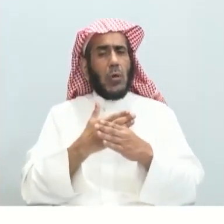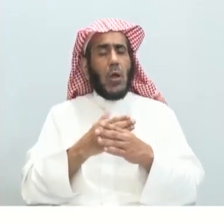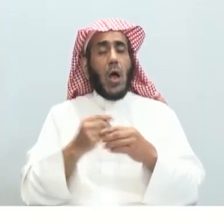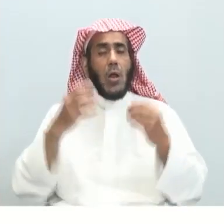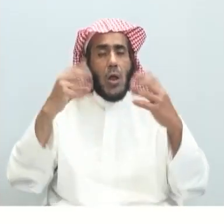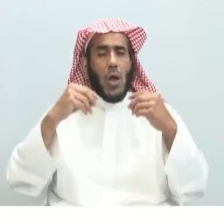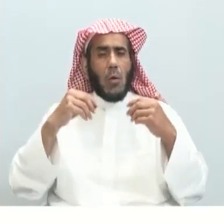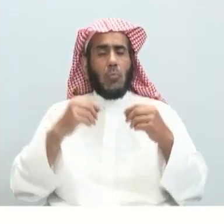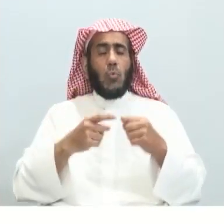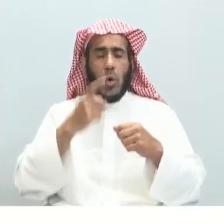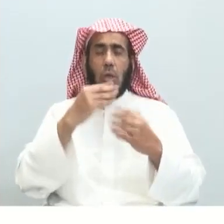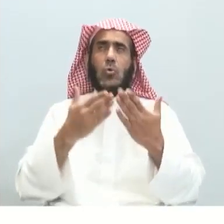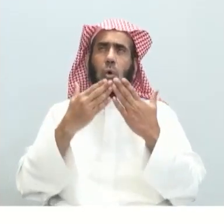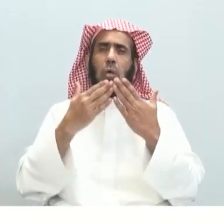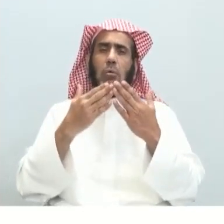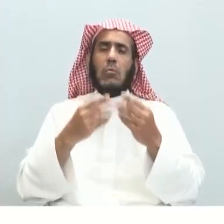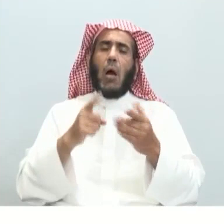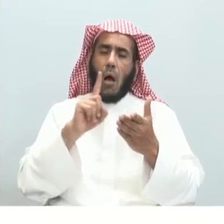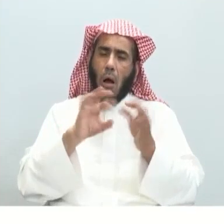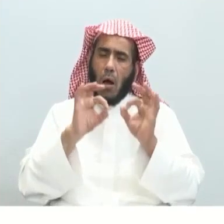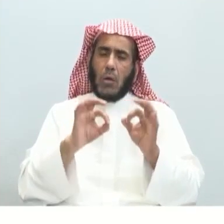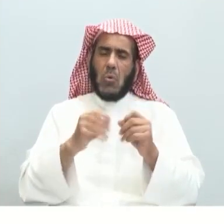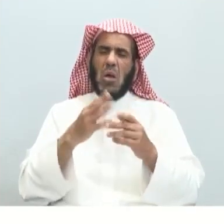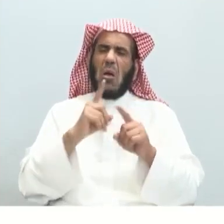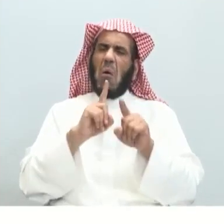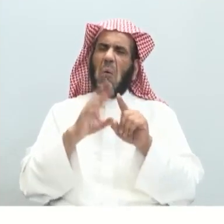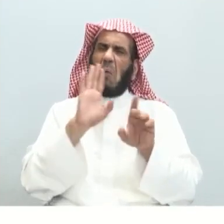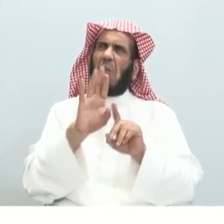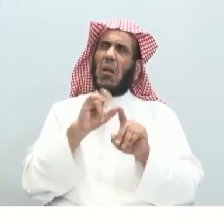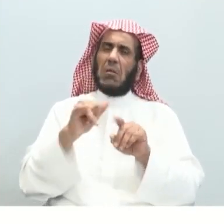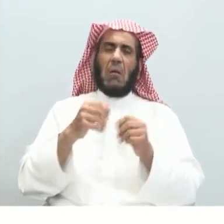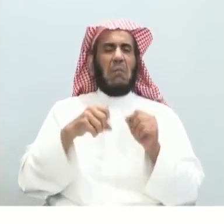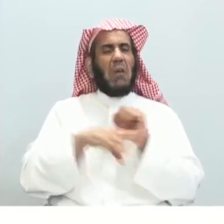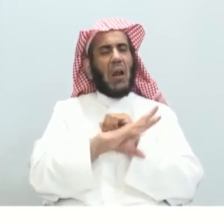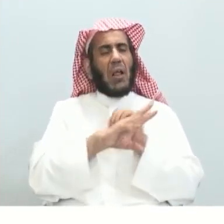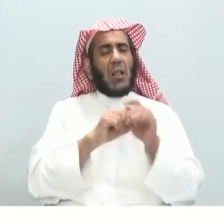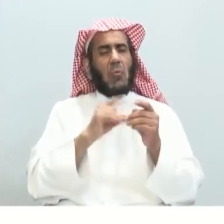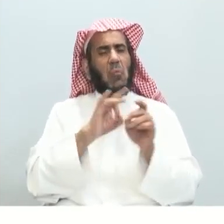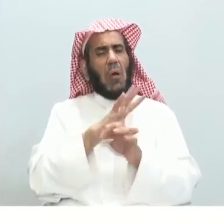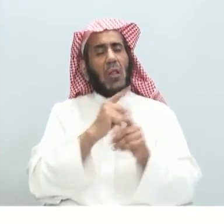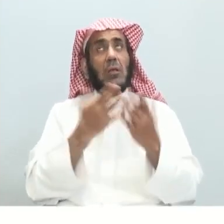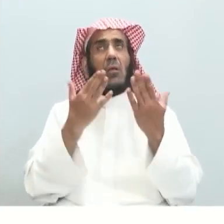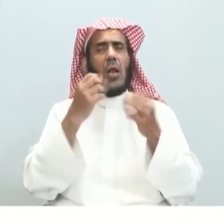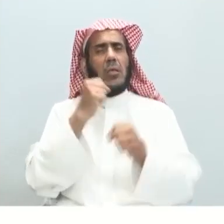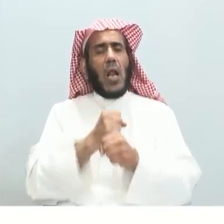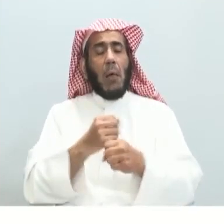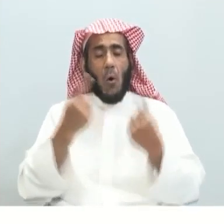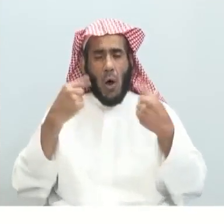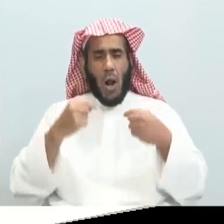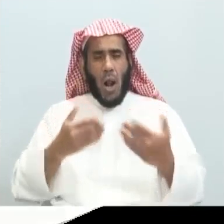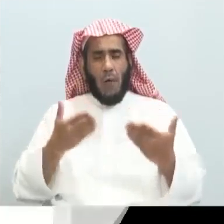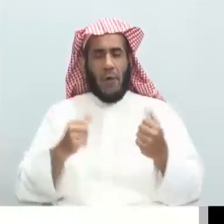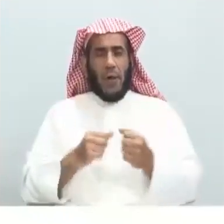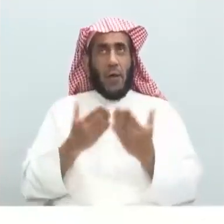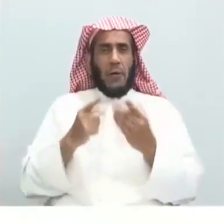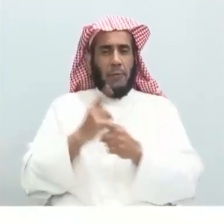النعم اذا شكرت قرت واذا كفرت فرت نسال الله تعالى السلامه والعافيه ناتي